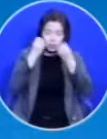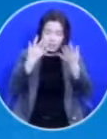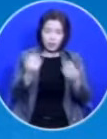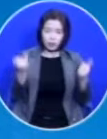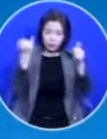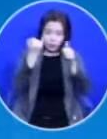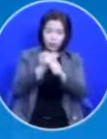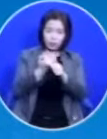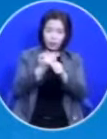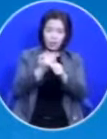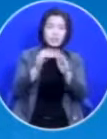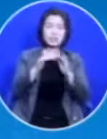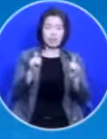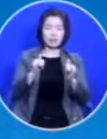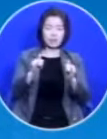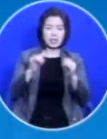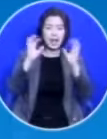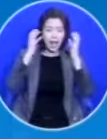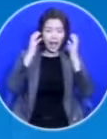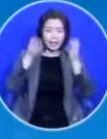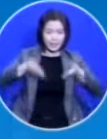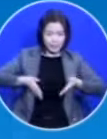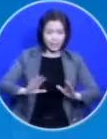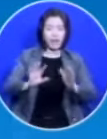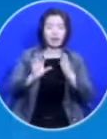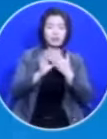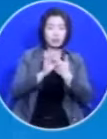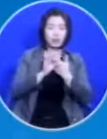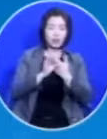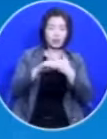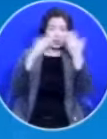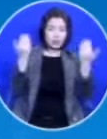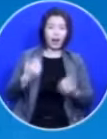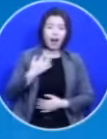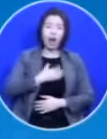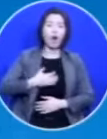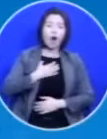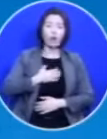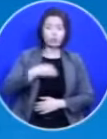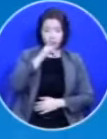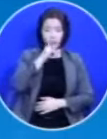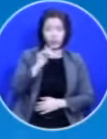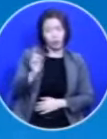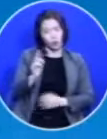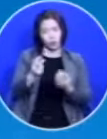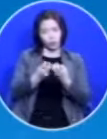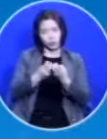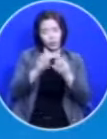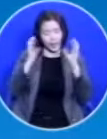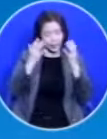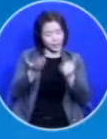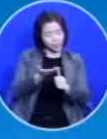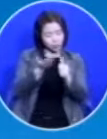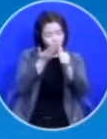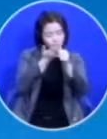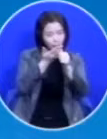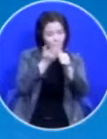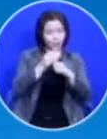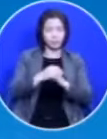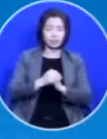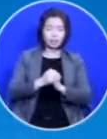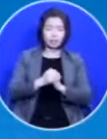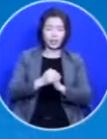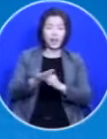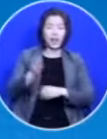새댁이 아기를 낳으면 다 걱정스럽습니다 어떻게 애를 기를까